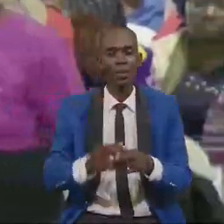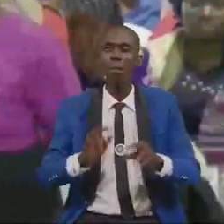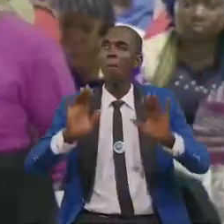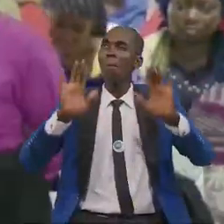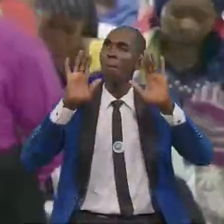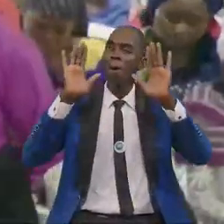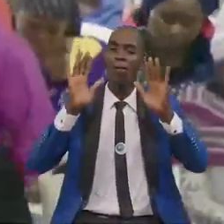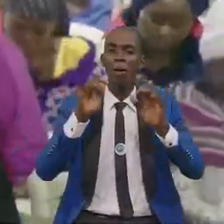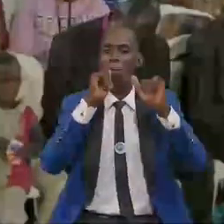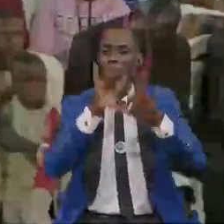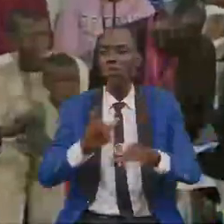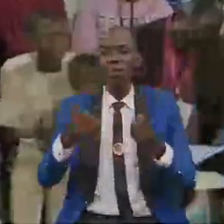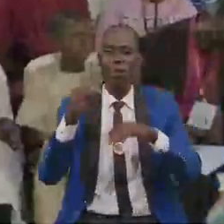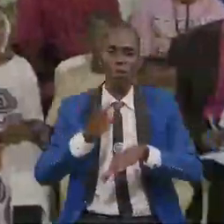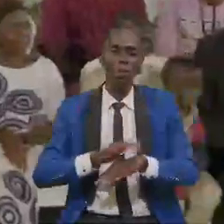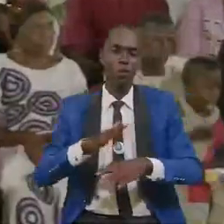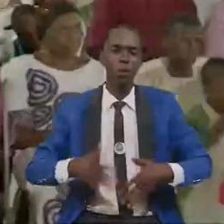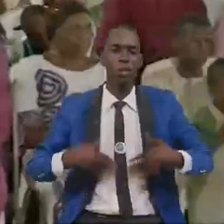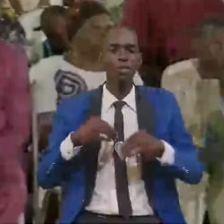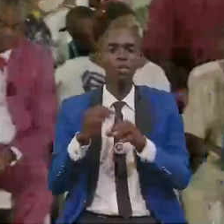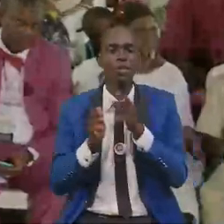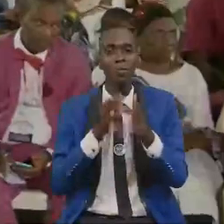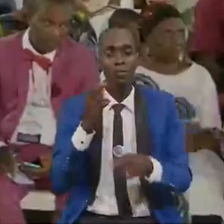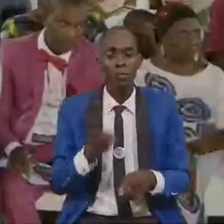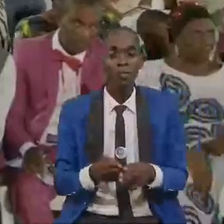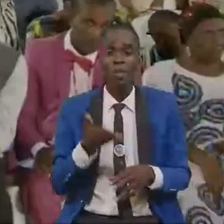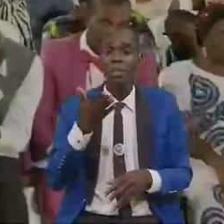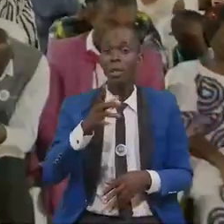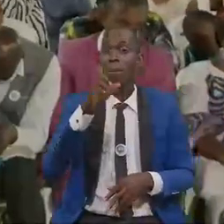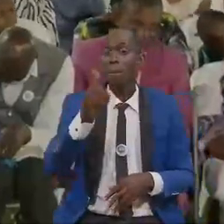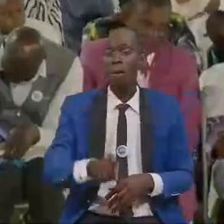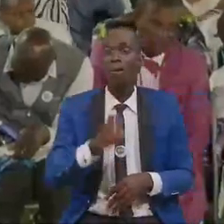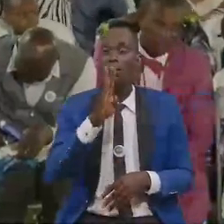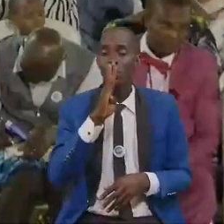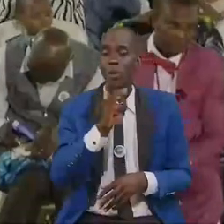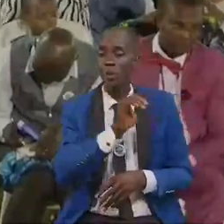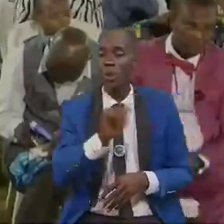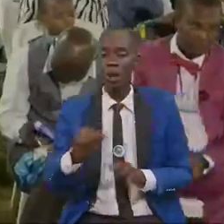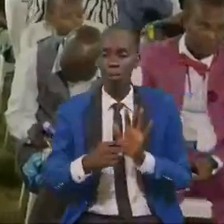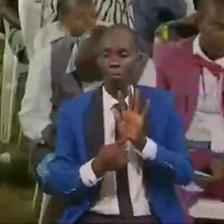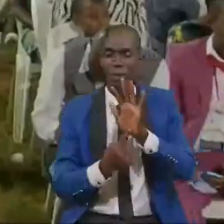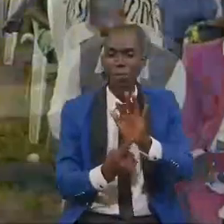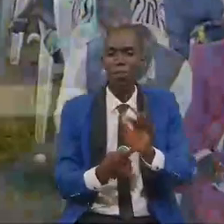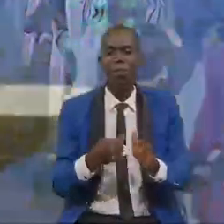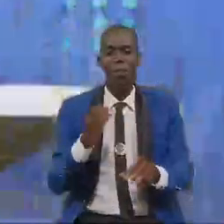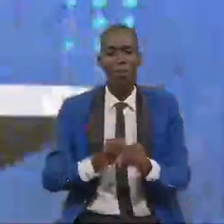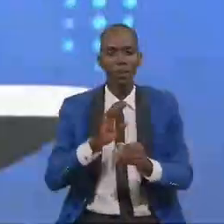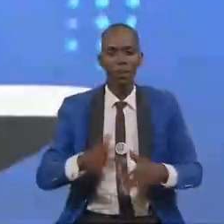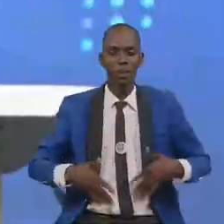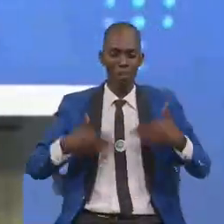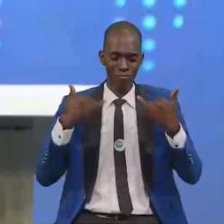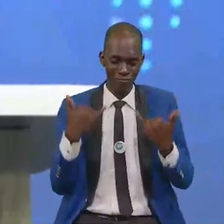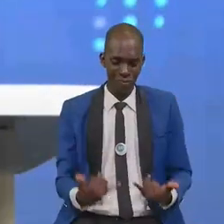l'ébullitions multiples dans ta vie il faut une manifestation dans ta vie maintenant